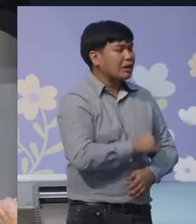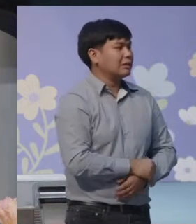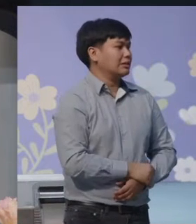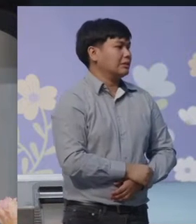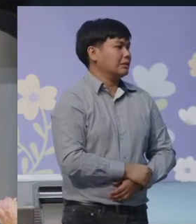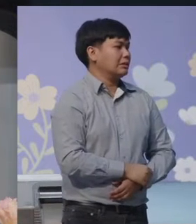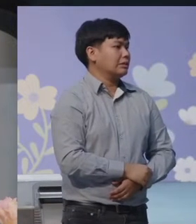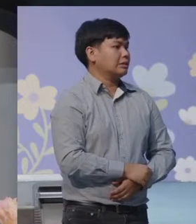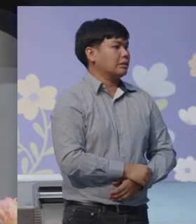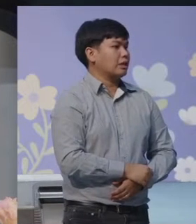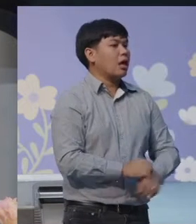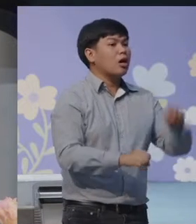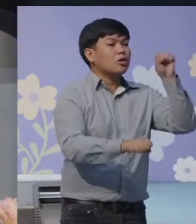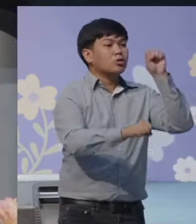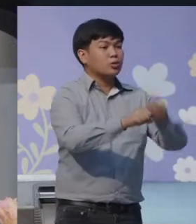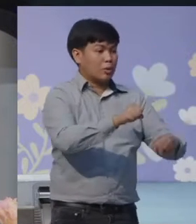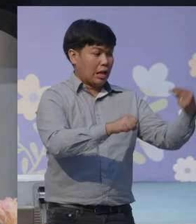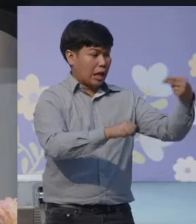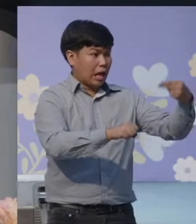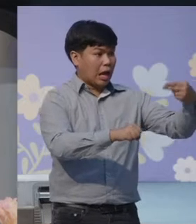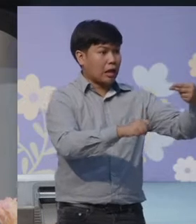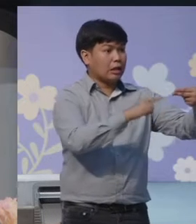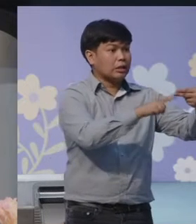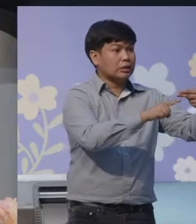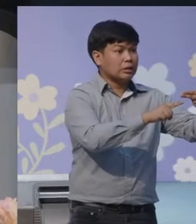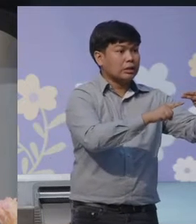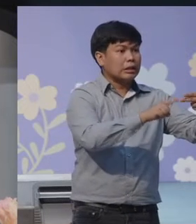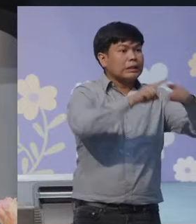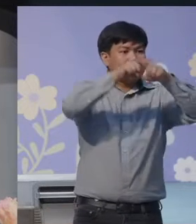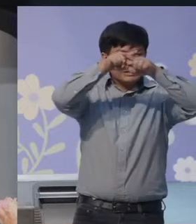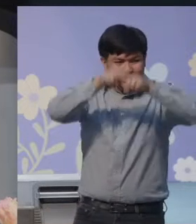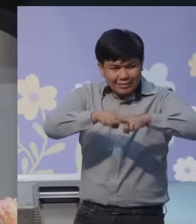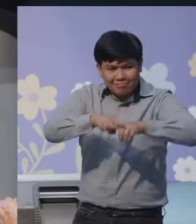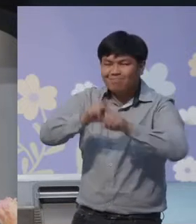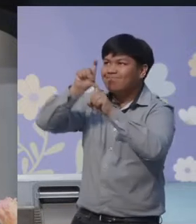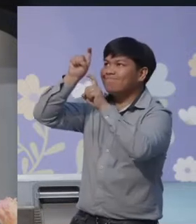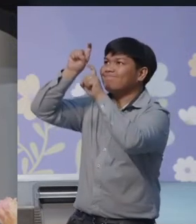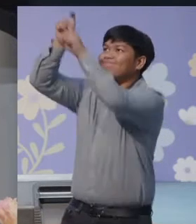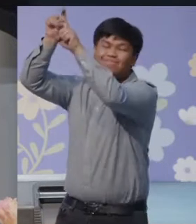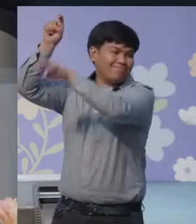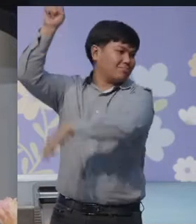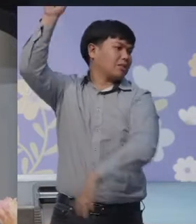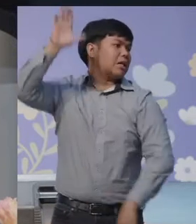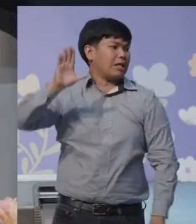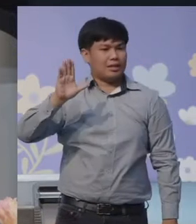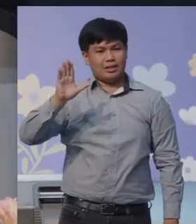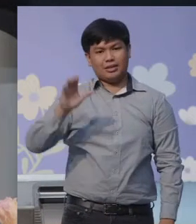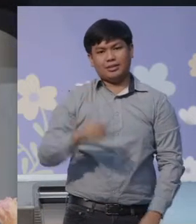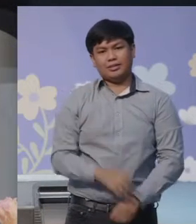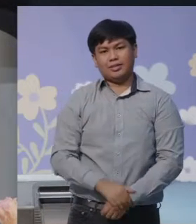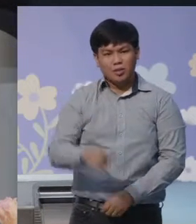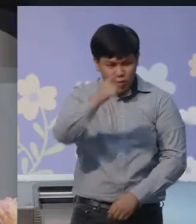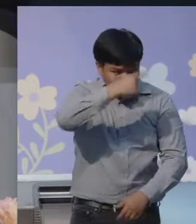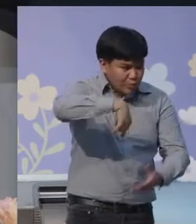Para lumapit siya sa Panginoon. Kasi ito ang dapat nating matutuhan.